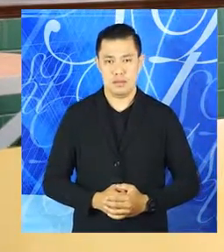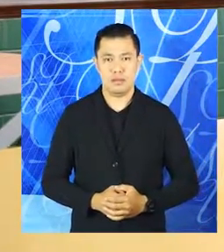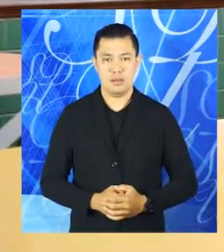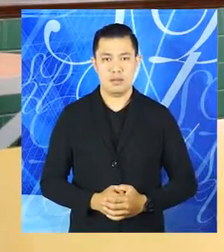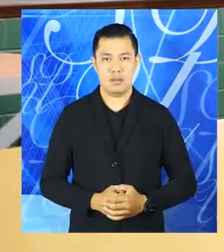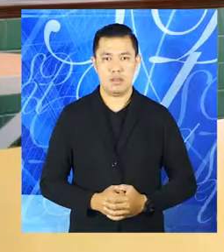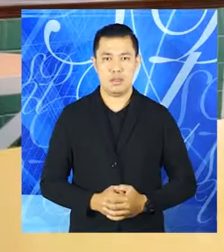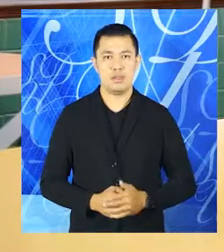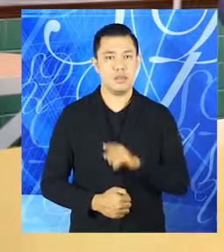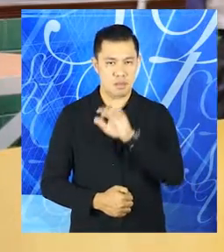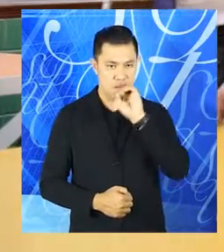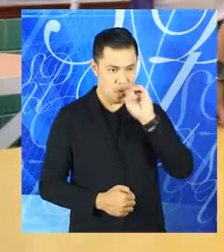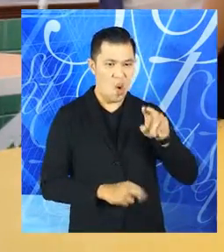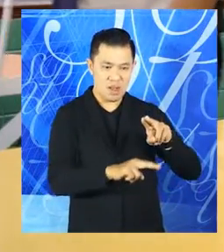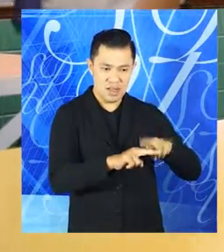้โต๊ะที่3นะครับ